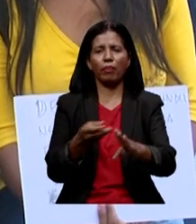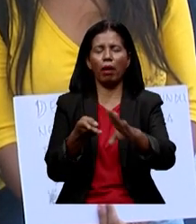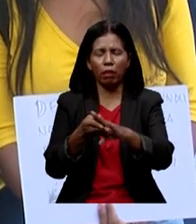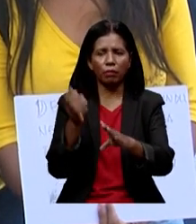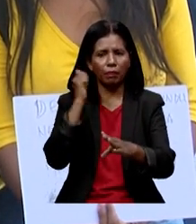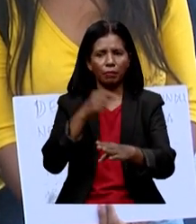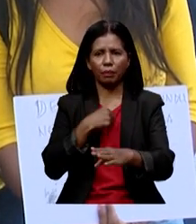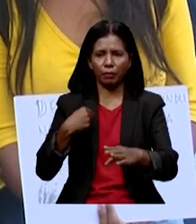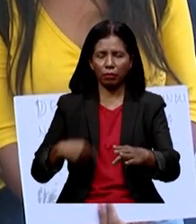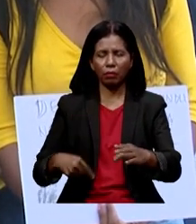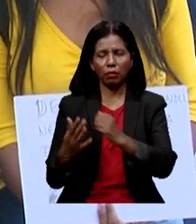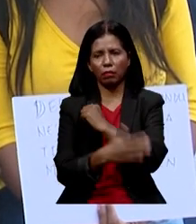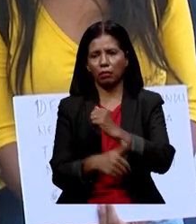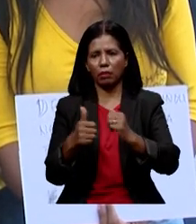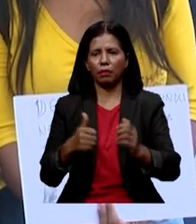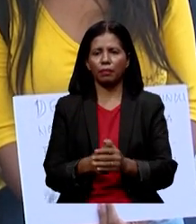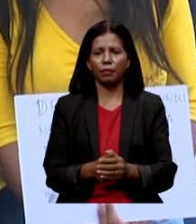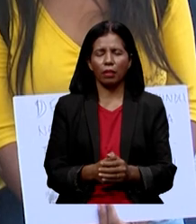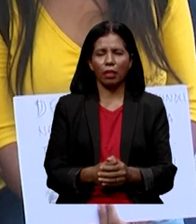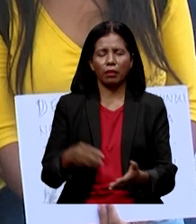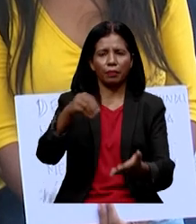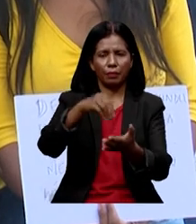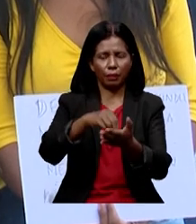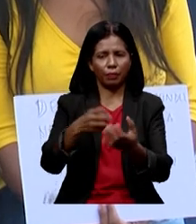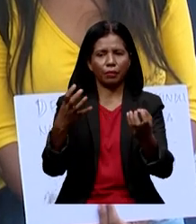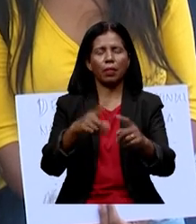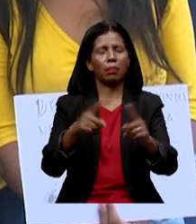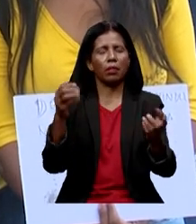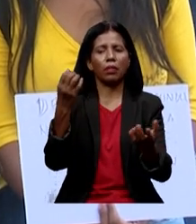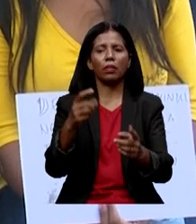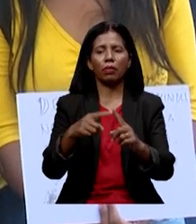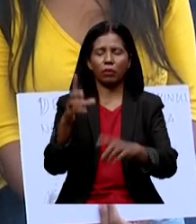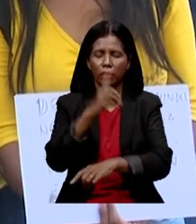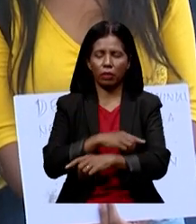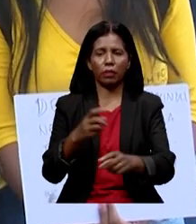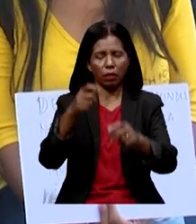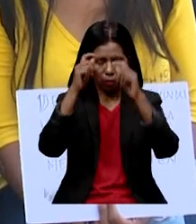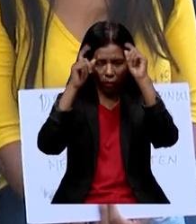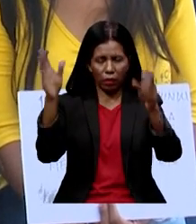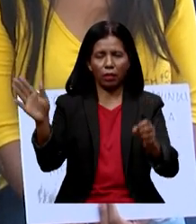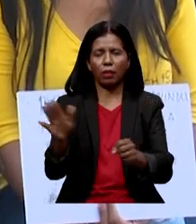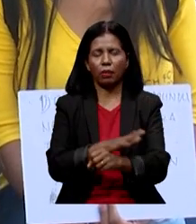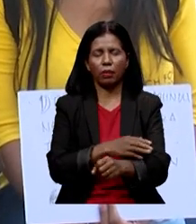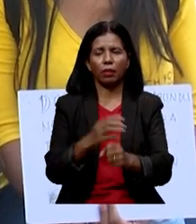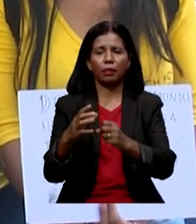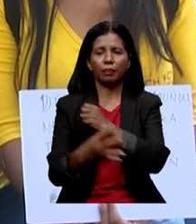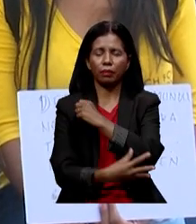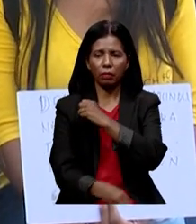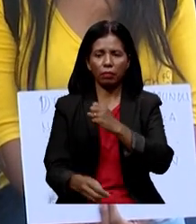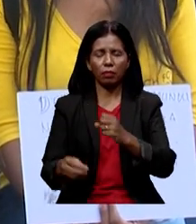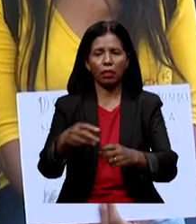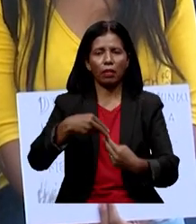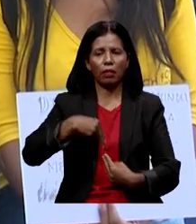China, nomos país sirselo. Nebe maka ite investe ona, bai be ohin loron, Timor-Leste sei nakonu, honu meru kiak, mukit hamlaha,